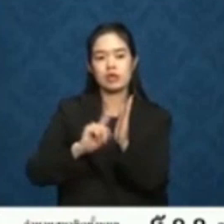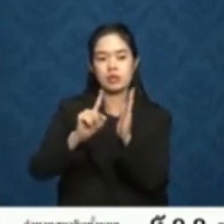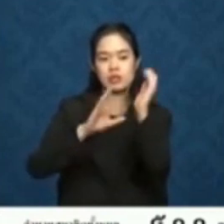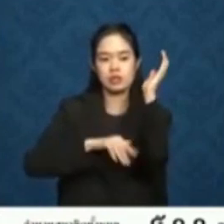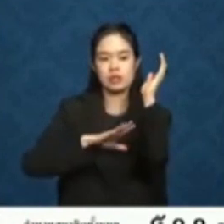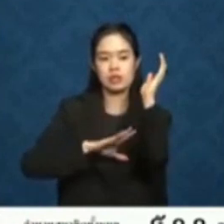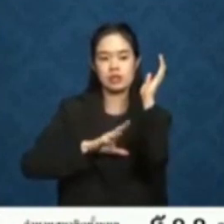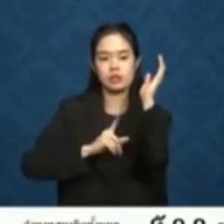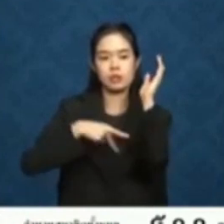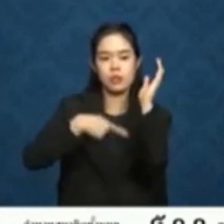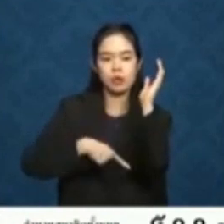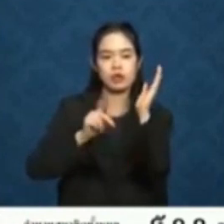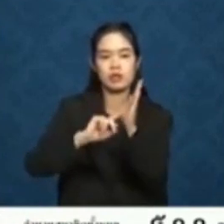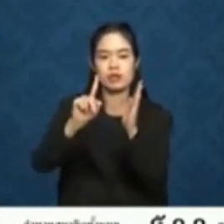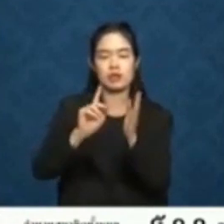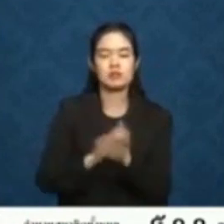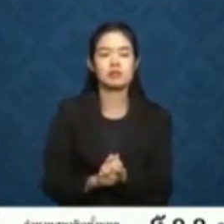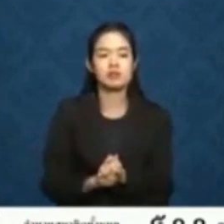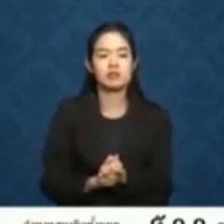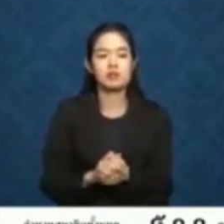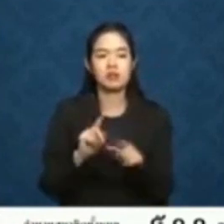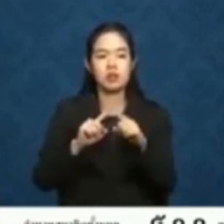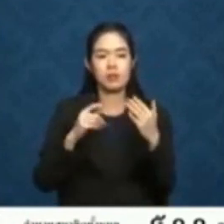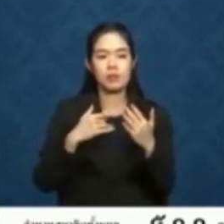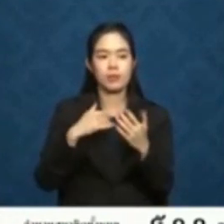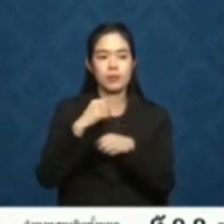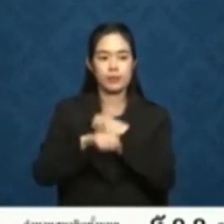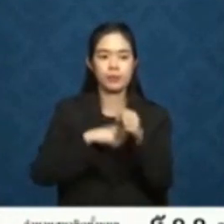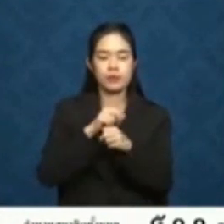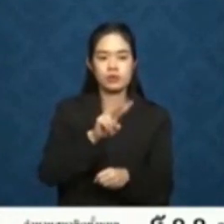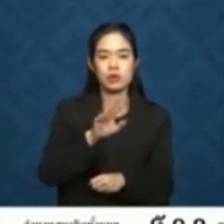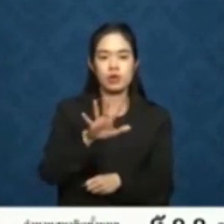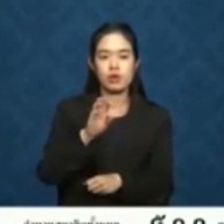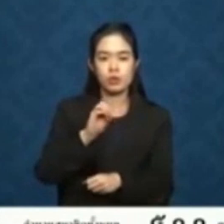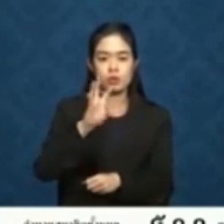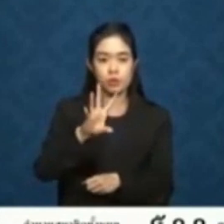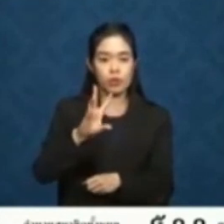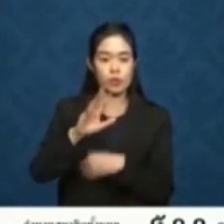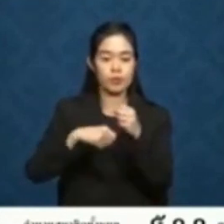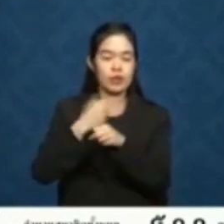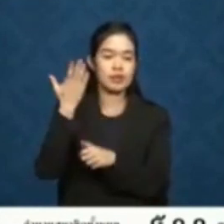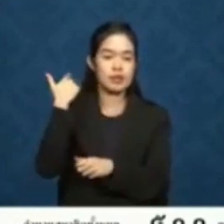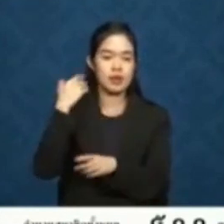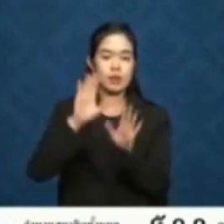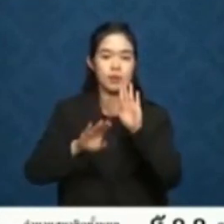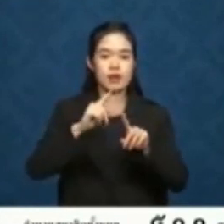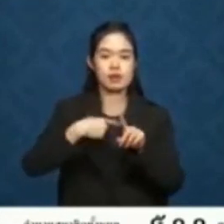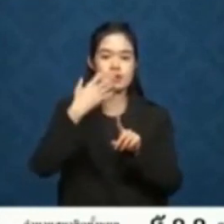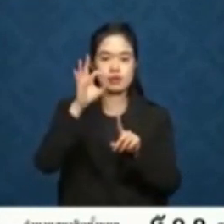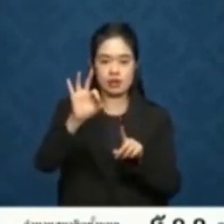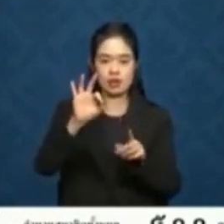และชุมพร2ครั้งครับส่วนสถานการณ์ในปี2566เมื่อปีที่แล้วประมาณเดือนกันยา